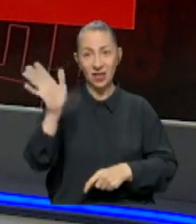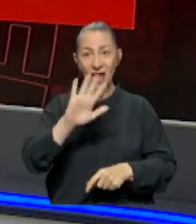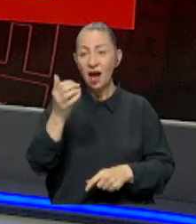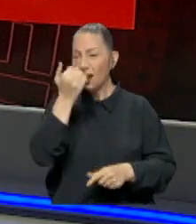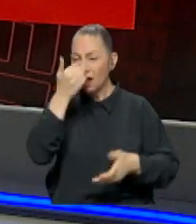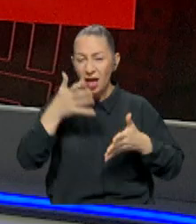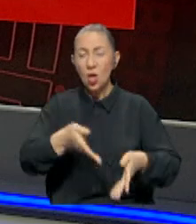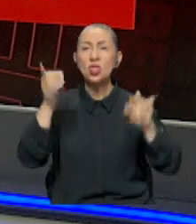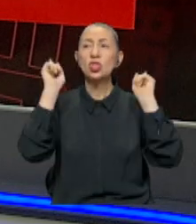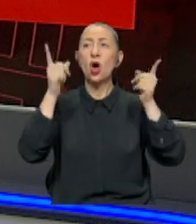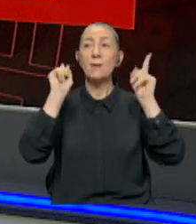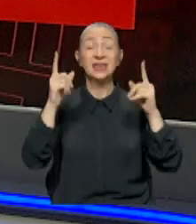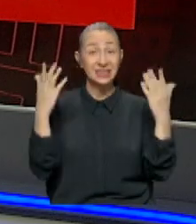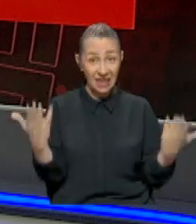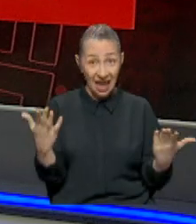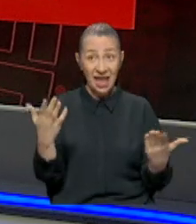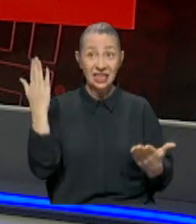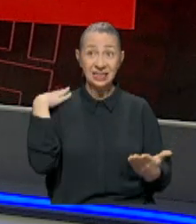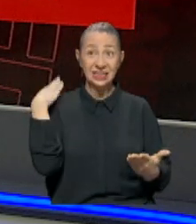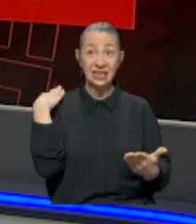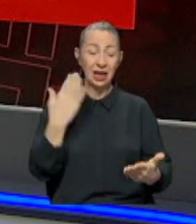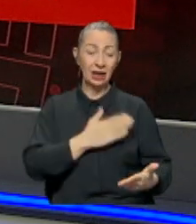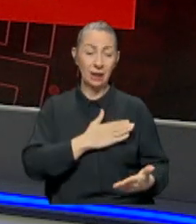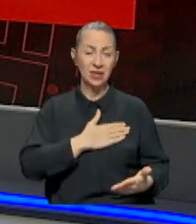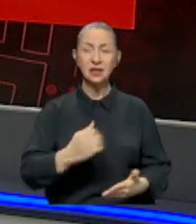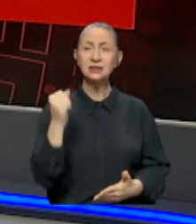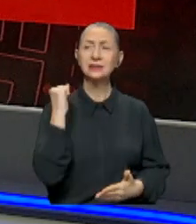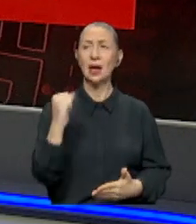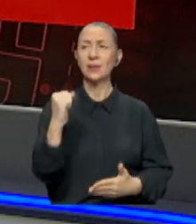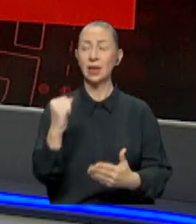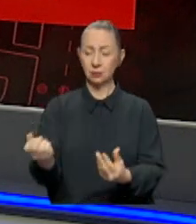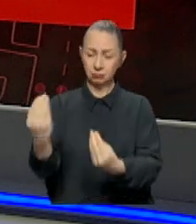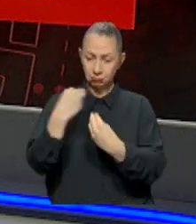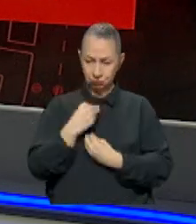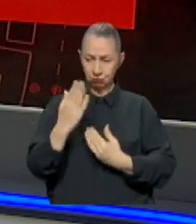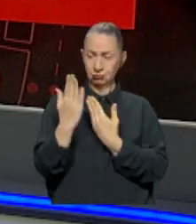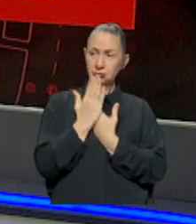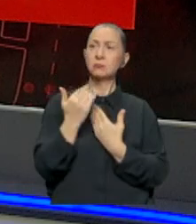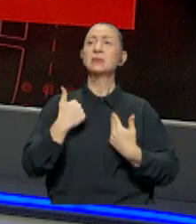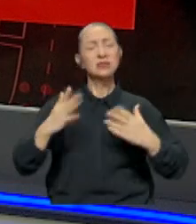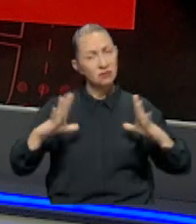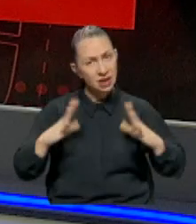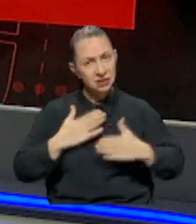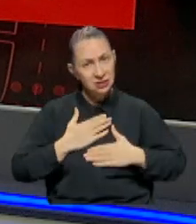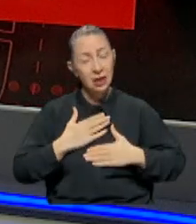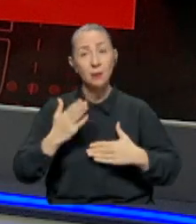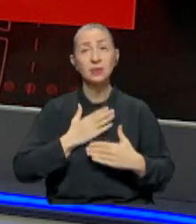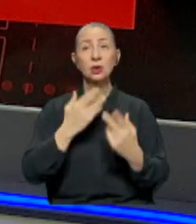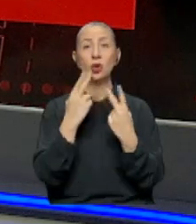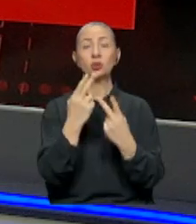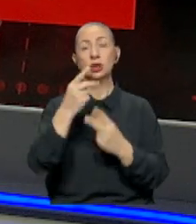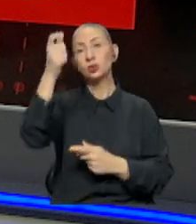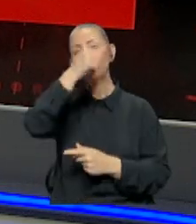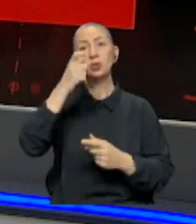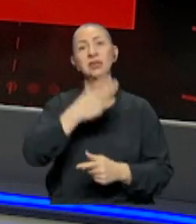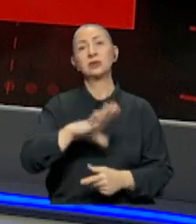kan dökmeye tövbe etmekse, sırtını da kalbini de sapasağlam bize yaslamaksa biz varız. Biz konuşan